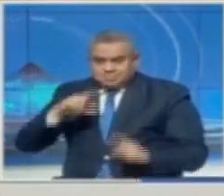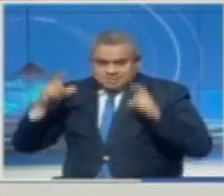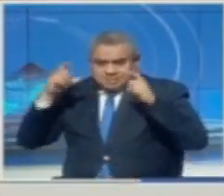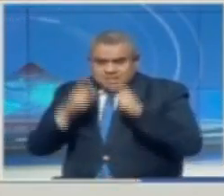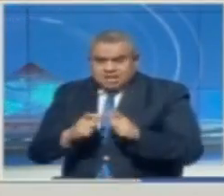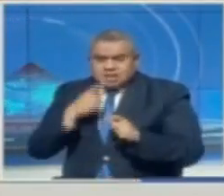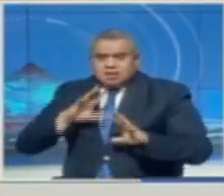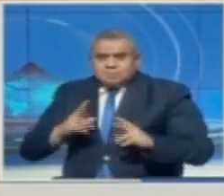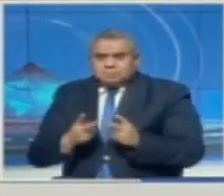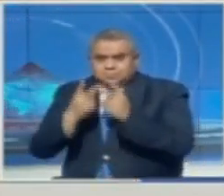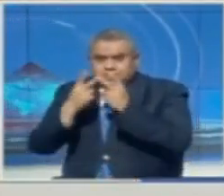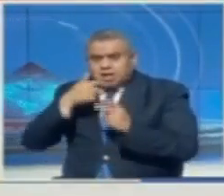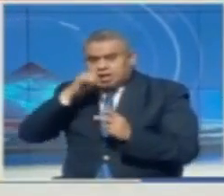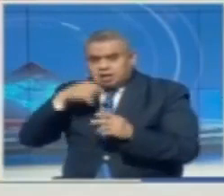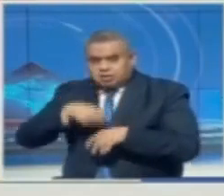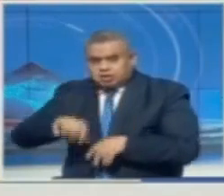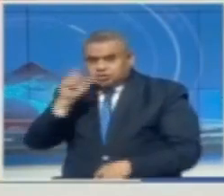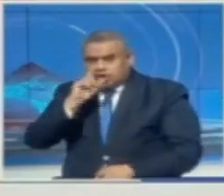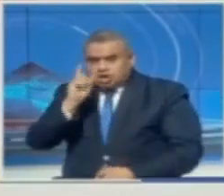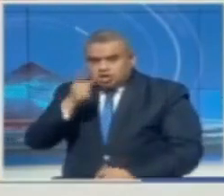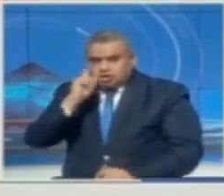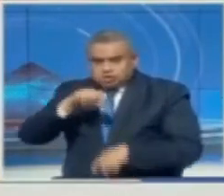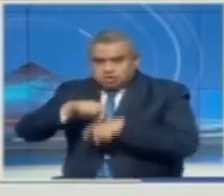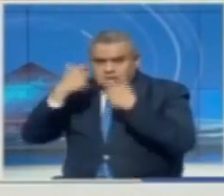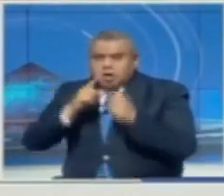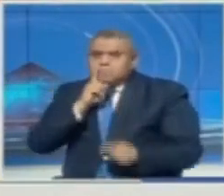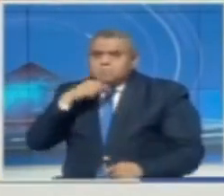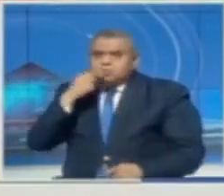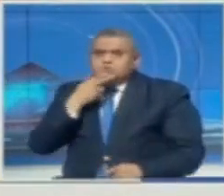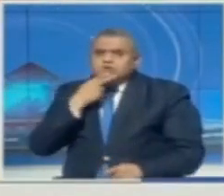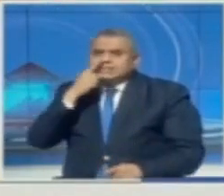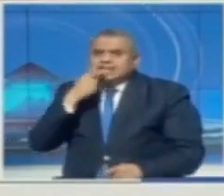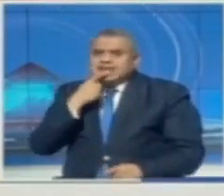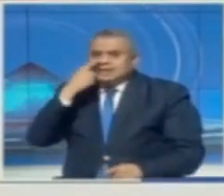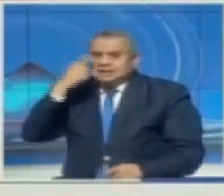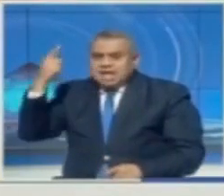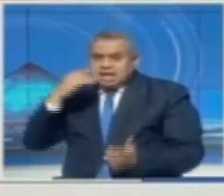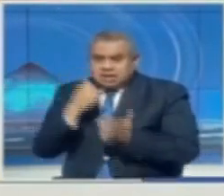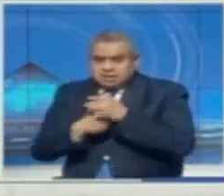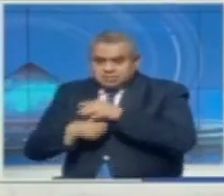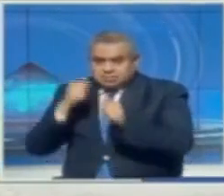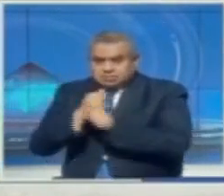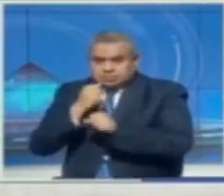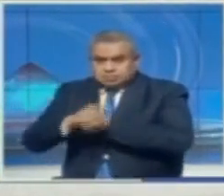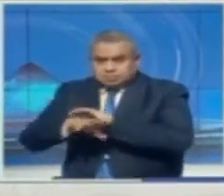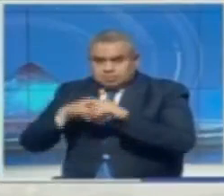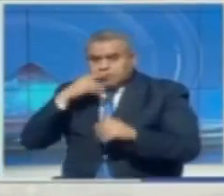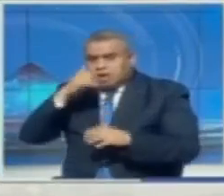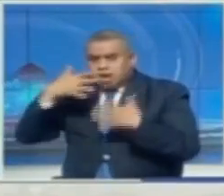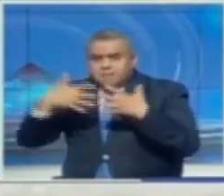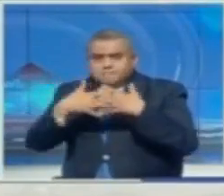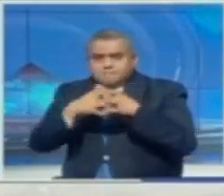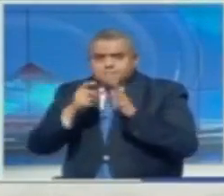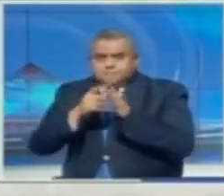الاجتماعية والمقرر عقدها في نوفمبر القادم في موريتانيا محطة متميزة للنهوض بالعمل العربي المشترك في